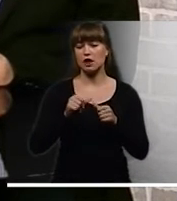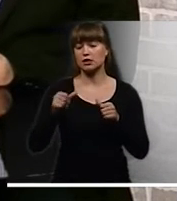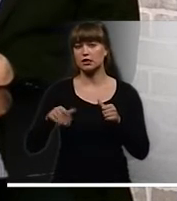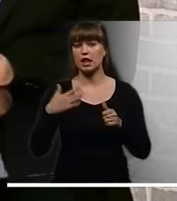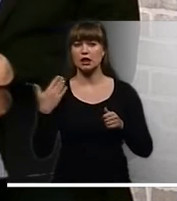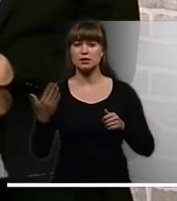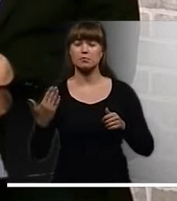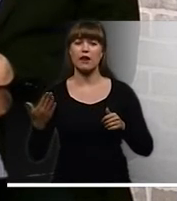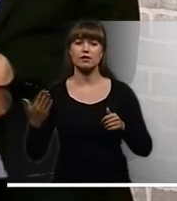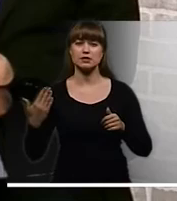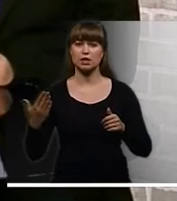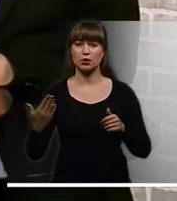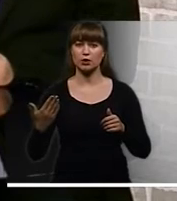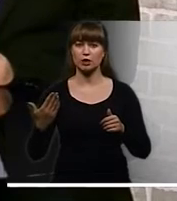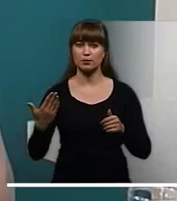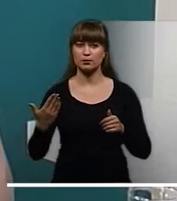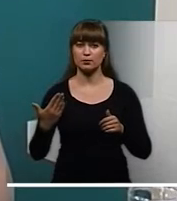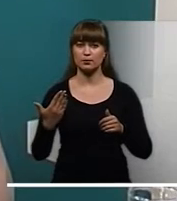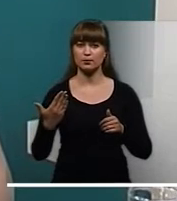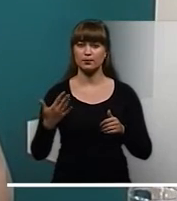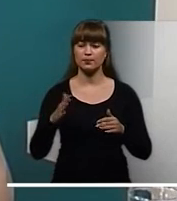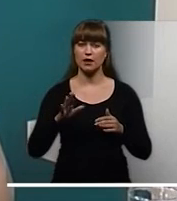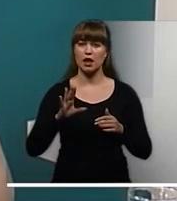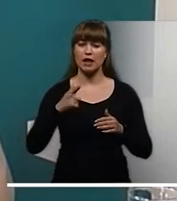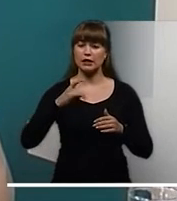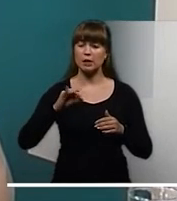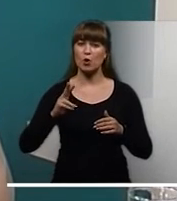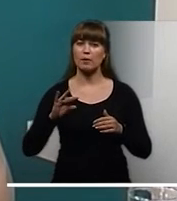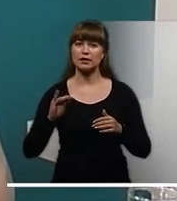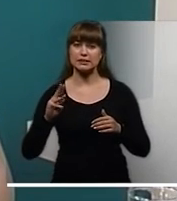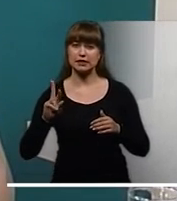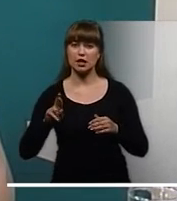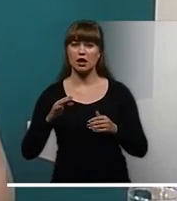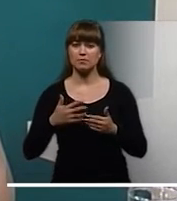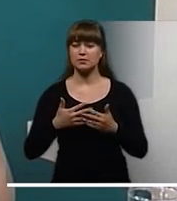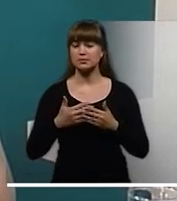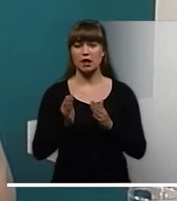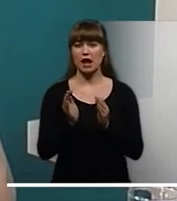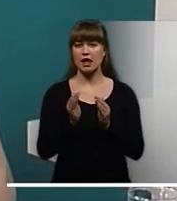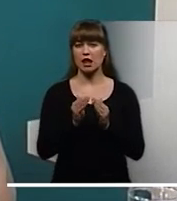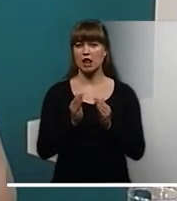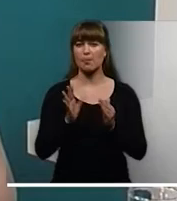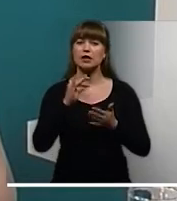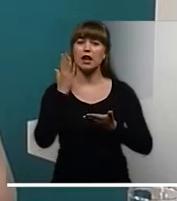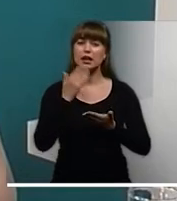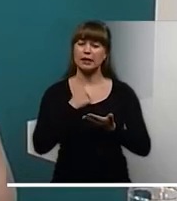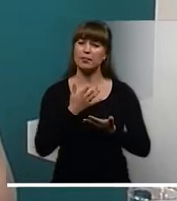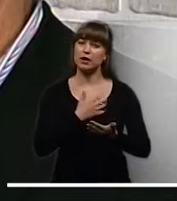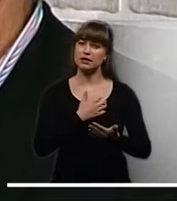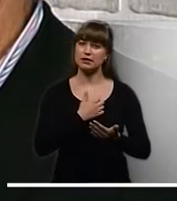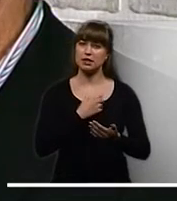отклонение с правосторонним, там, кардиомиопатия и несмыкание клапана. Я бы